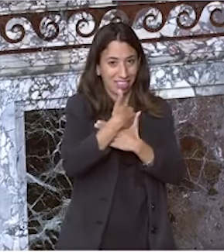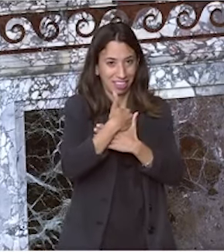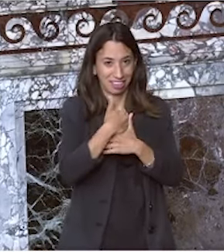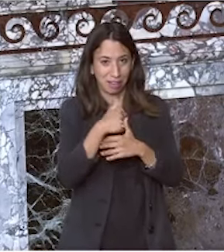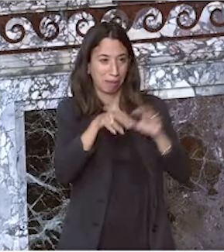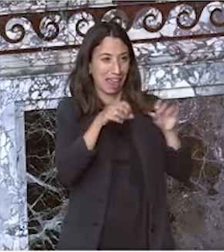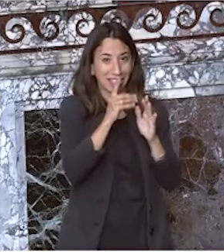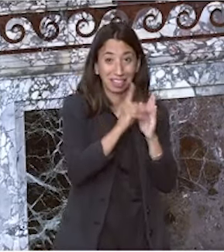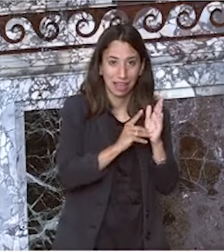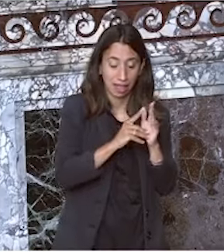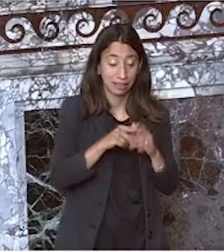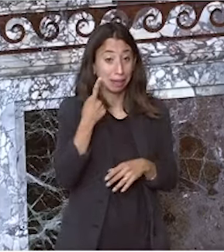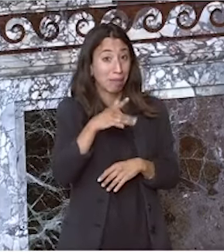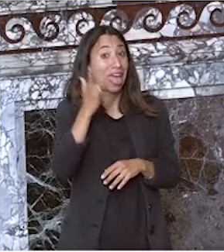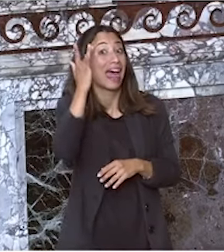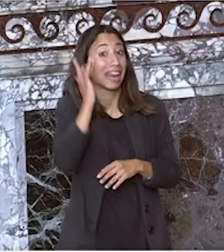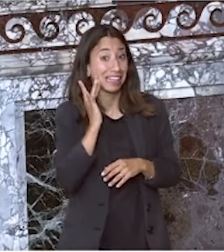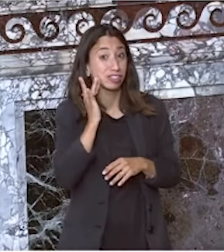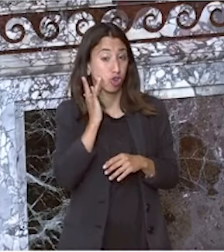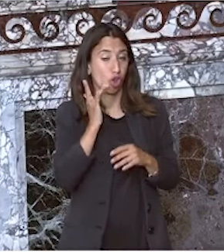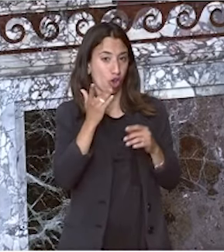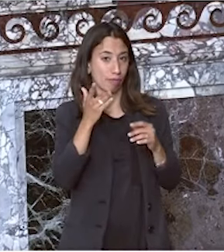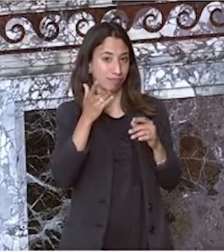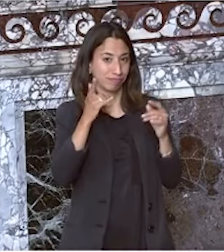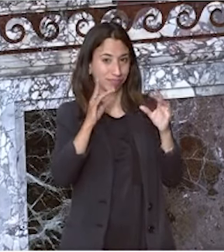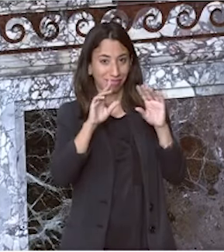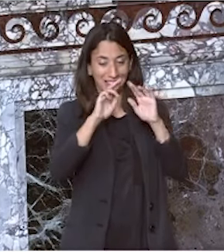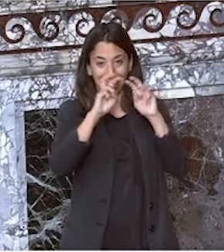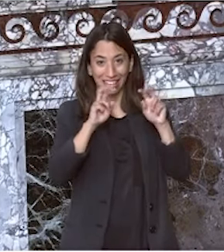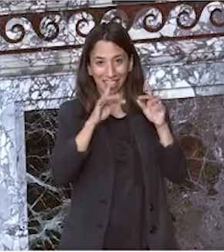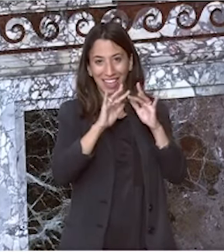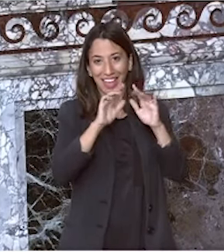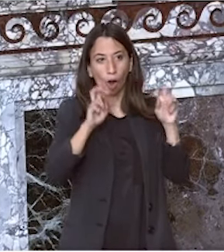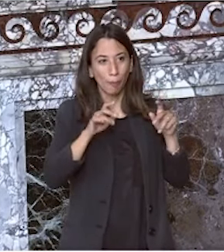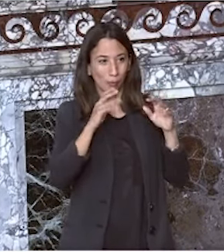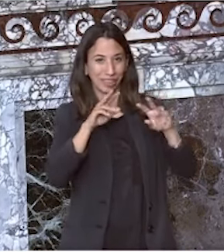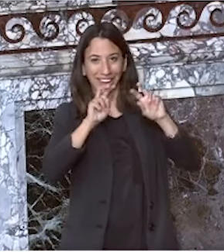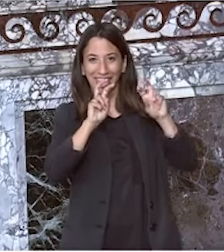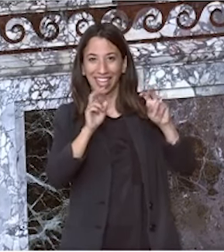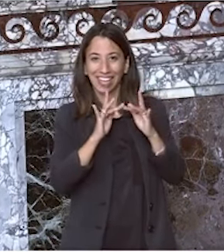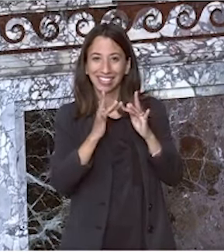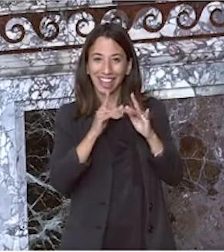Il tema dei rischi cibernetici è all'attenzione delle autorità internazionali.